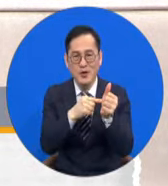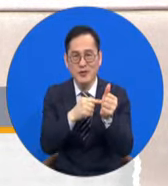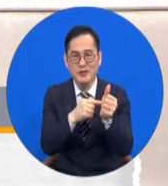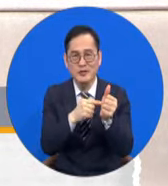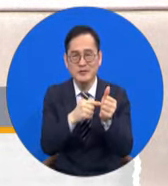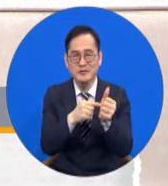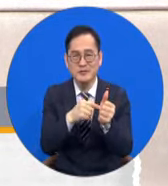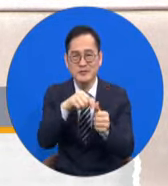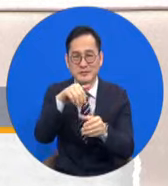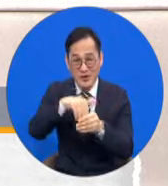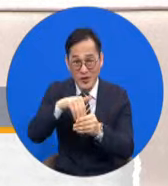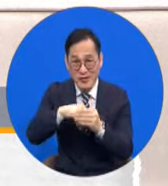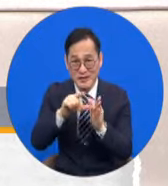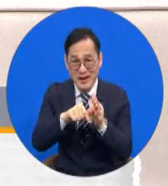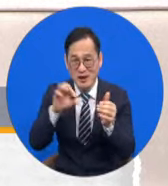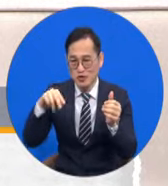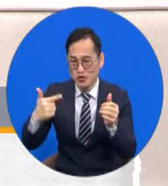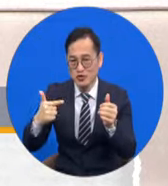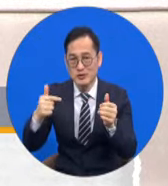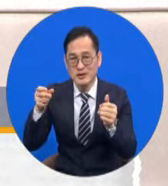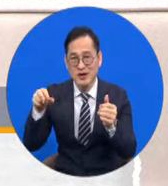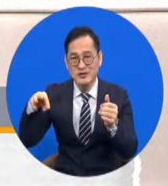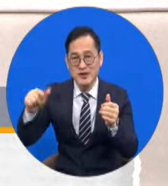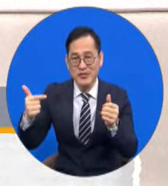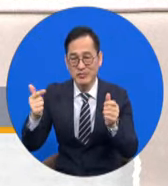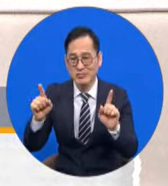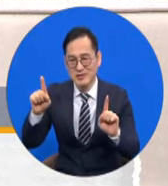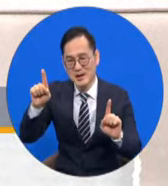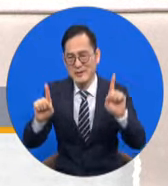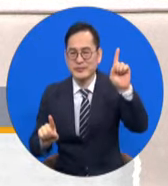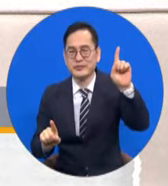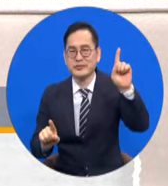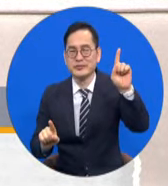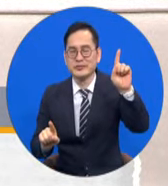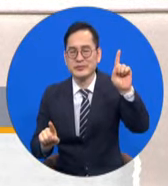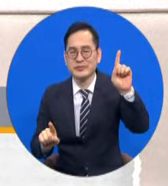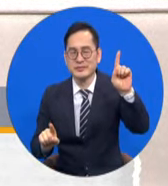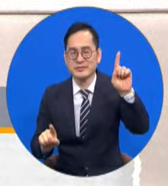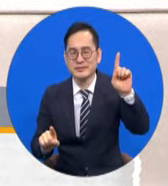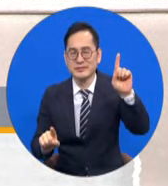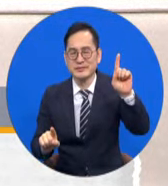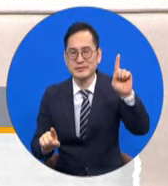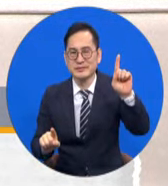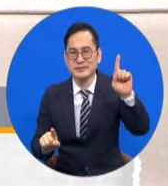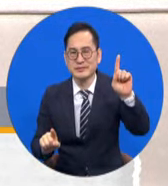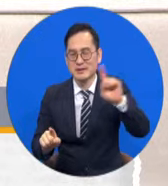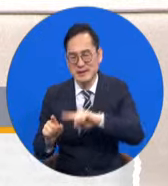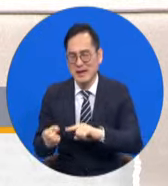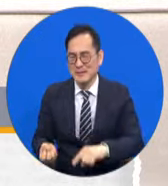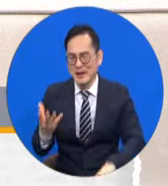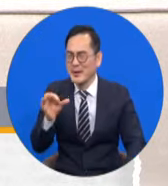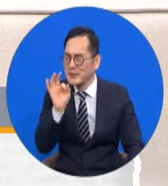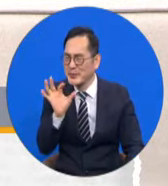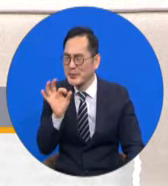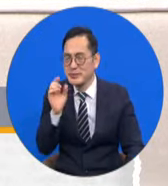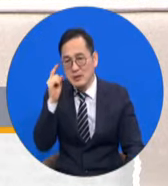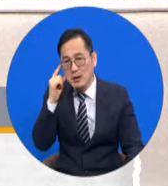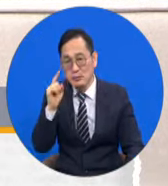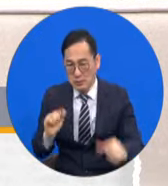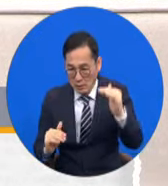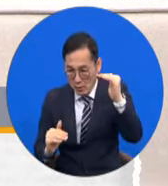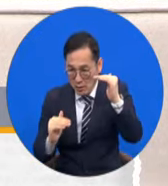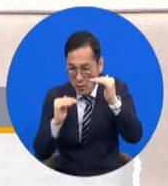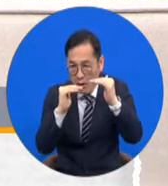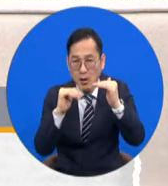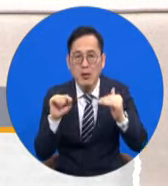낮았을 네. 거예요. 그럼에도 불구하고 30% 이상의 득표를 하지 않았습니까? 그래서 이제 원희룡 후보가 일찌감치 선언을 했기